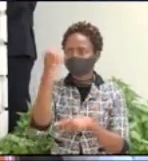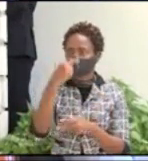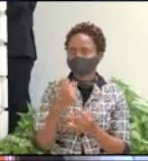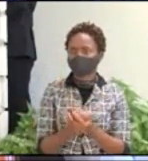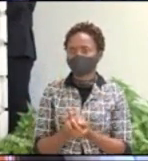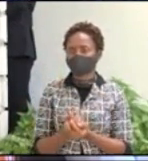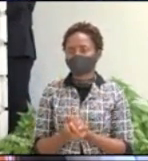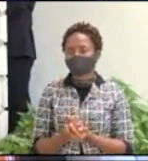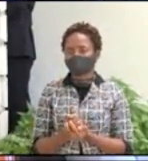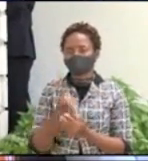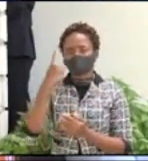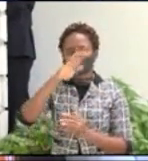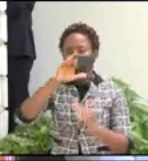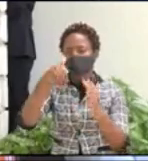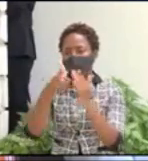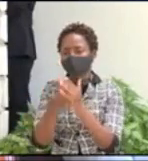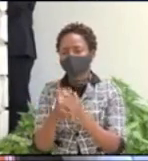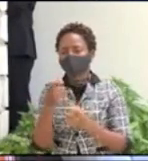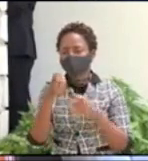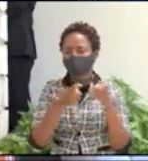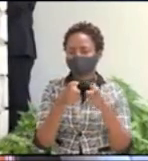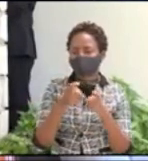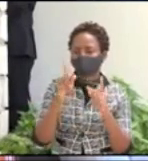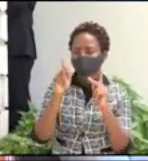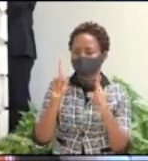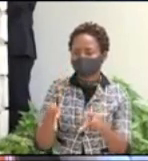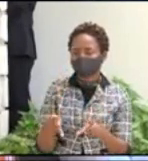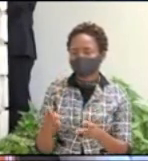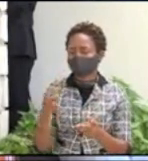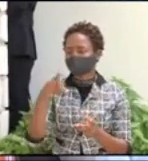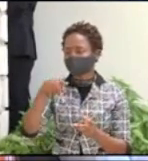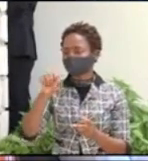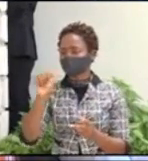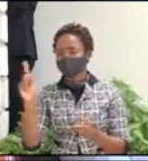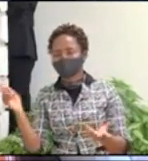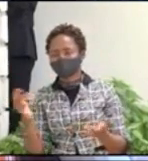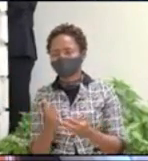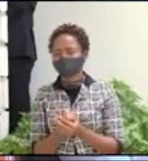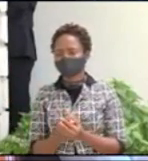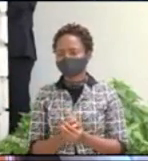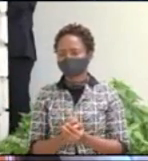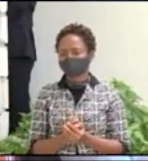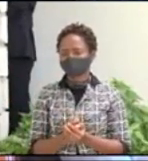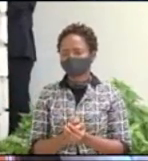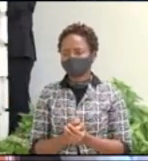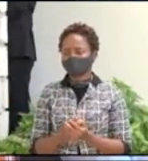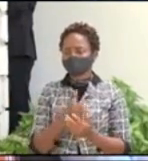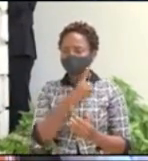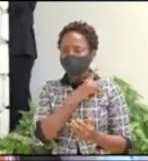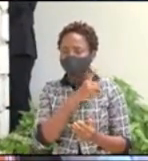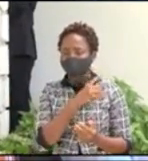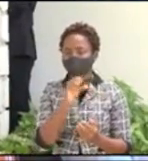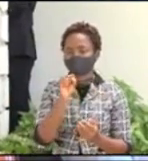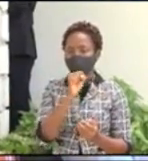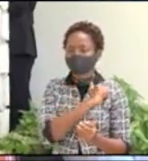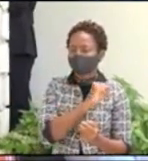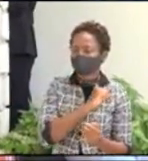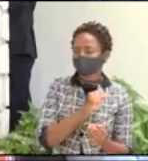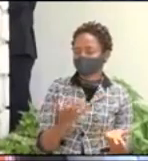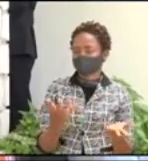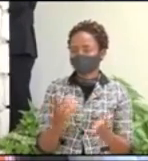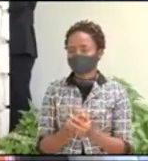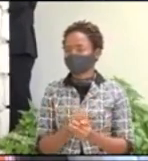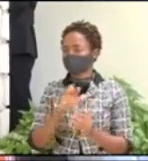candidats qui parlent pour toute portion, les gens qui veulent venir des parlementaires dans le pays, les gens qui veulent venir député, sénateur,